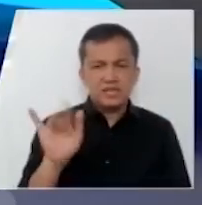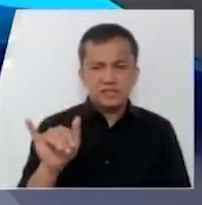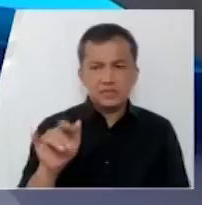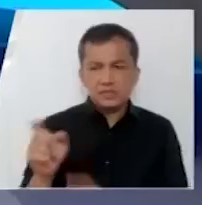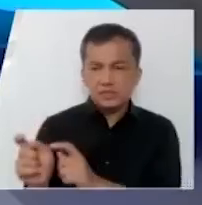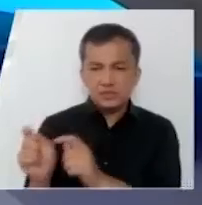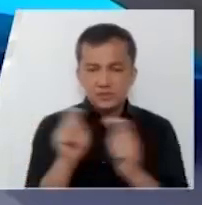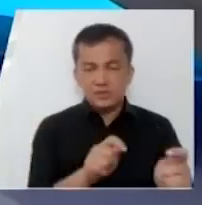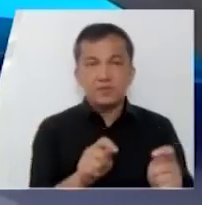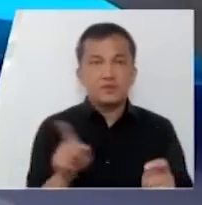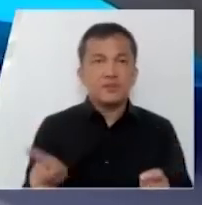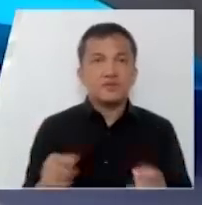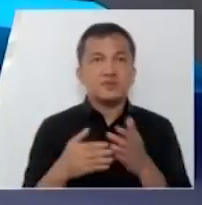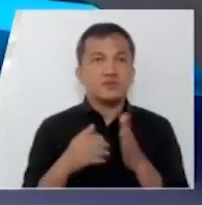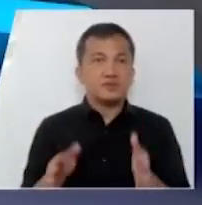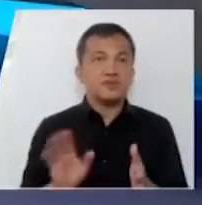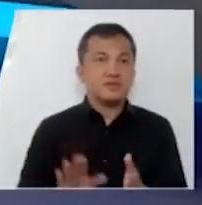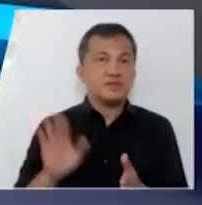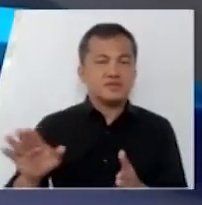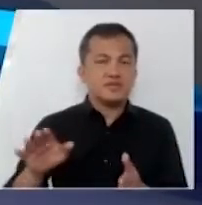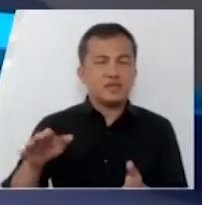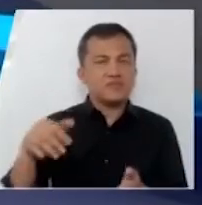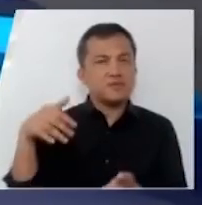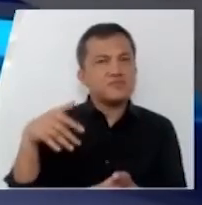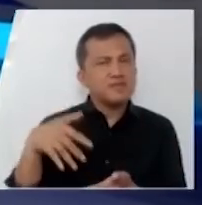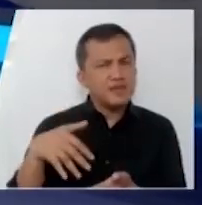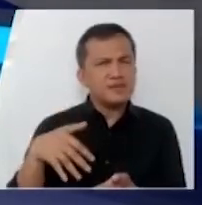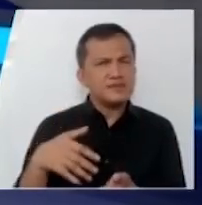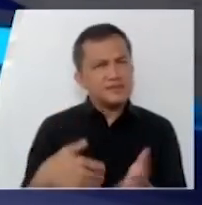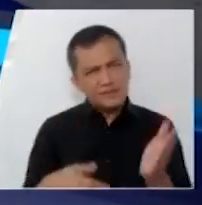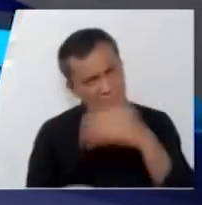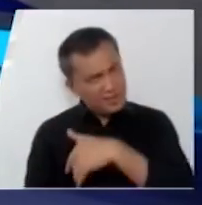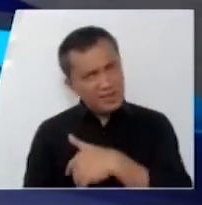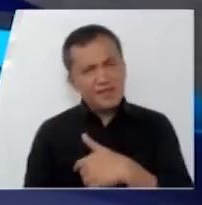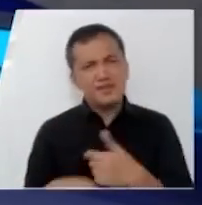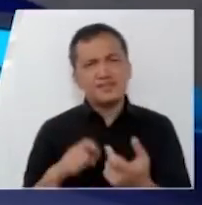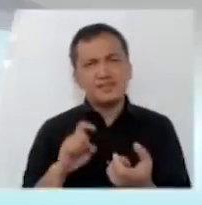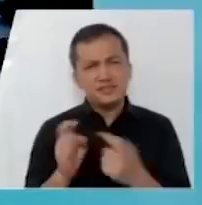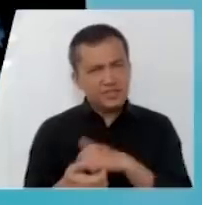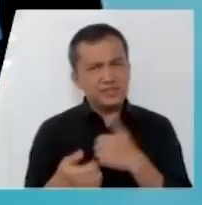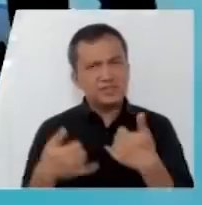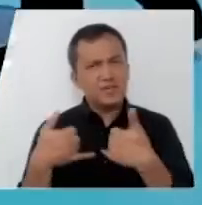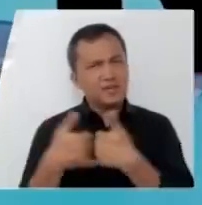mga estudyante sa kanilang pinag-aaralan. Tara, let's change the game!